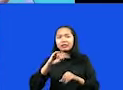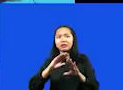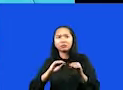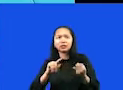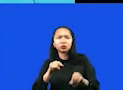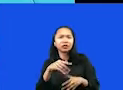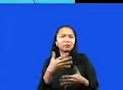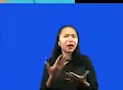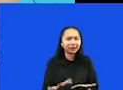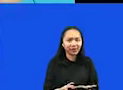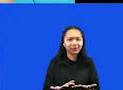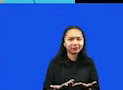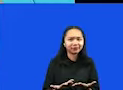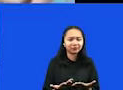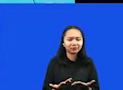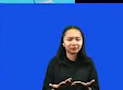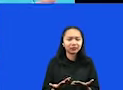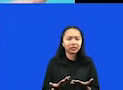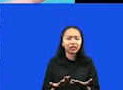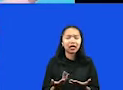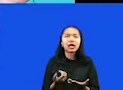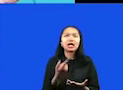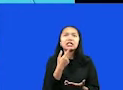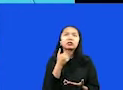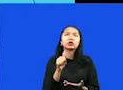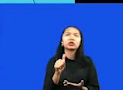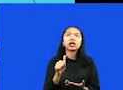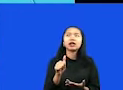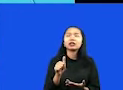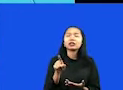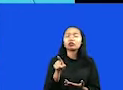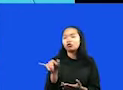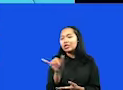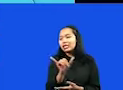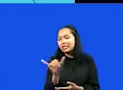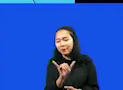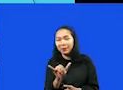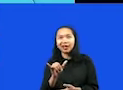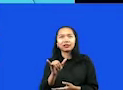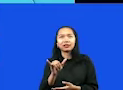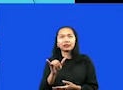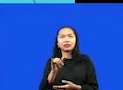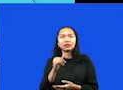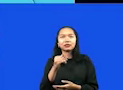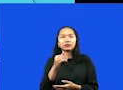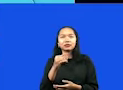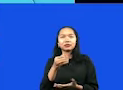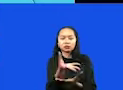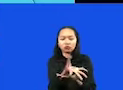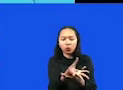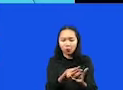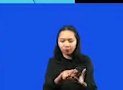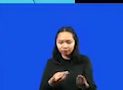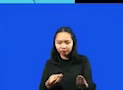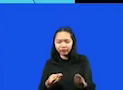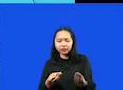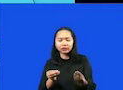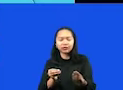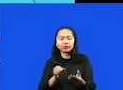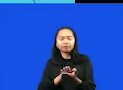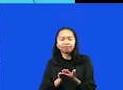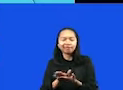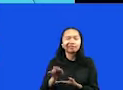Bagaimana cara kinerja otak manusia he Oke jadi Eh sekarang yang serba bisa